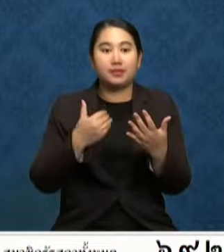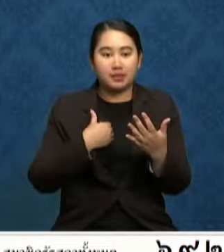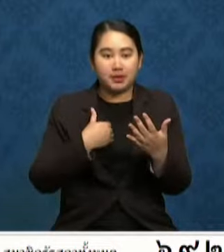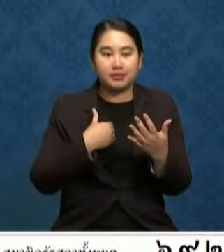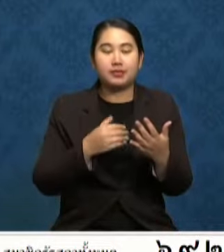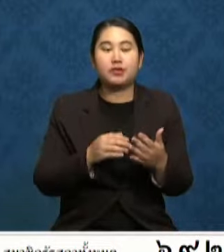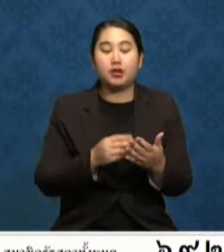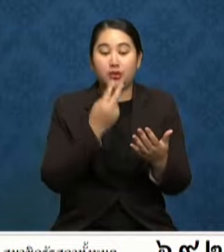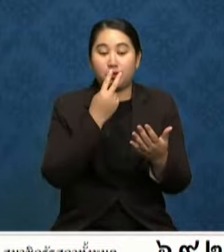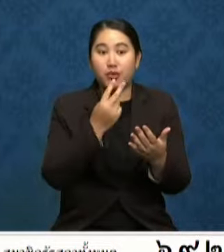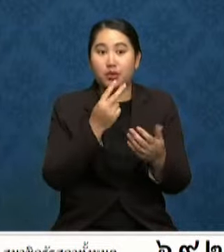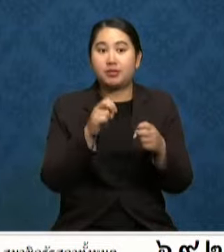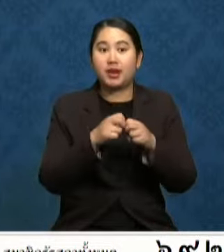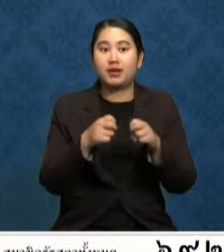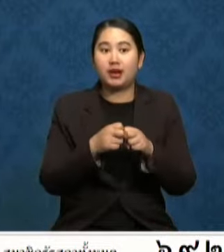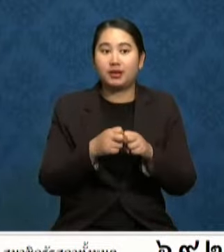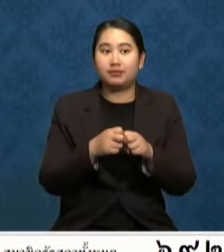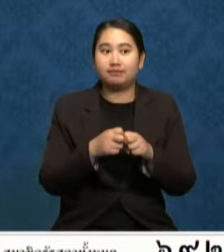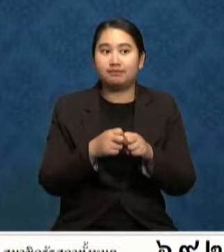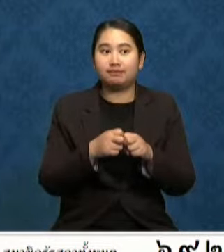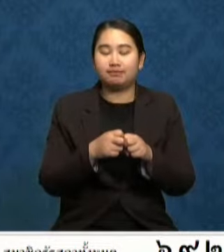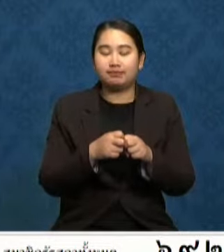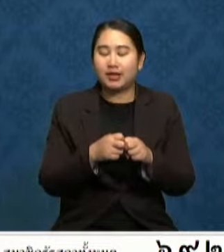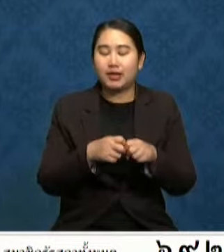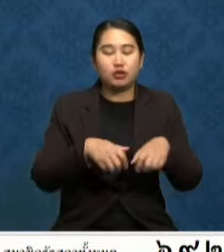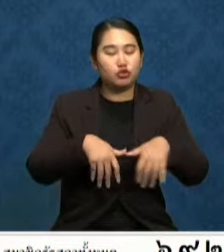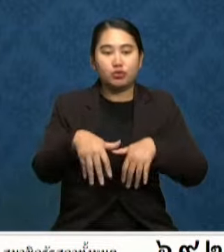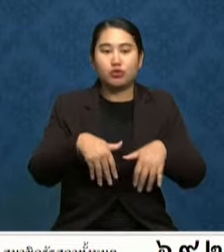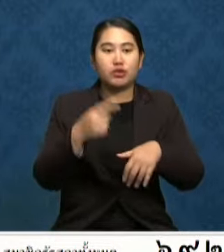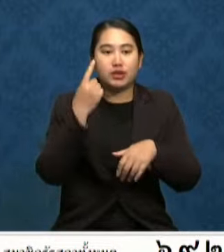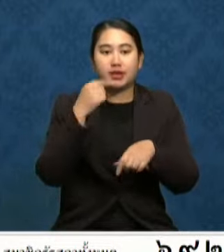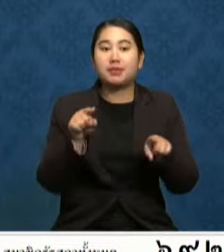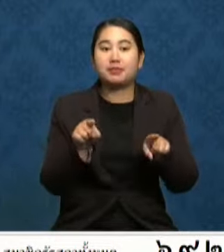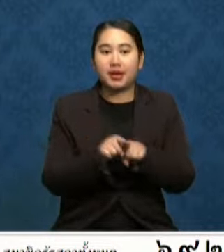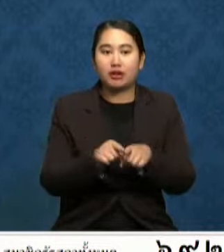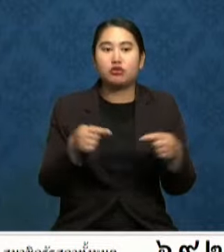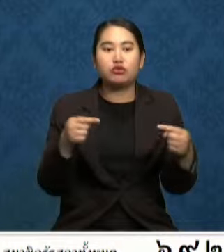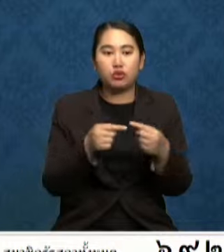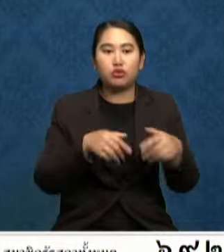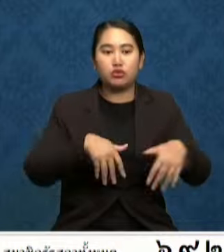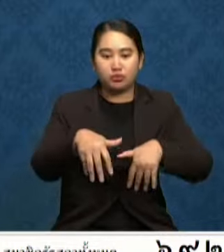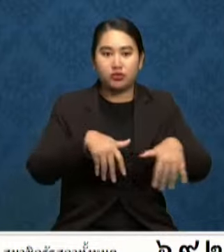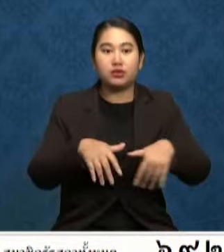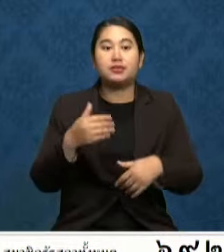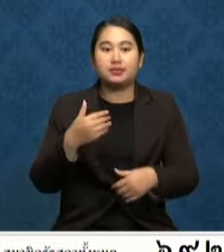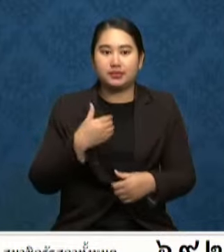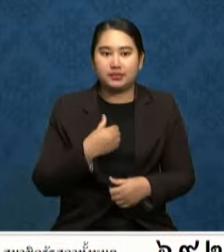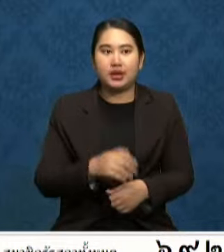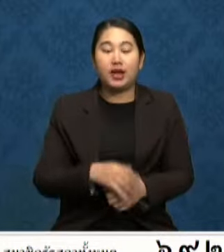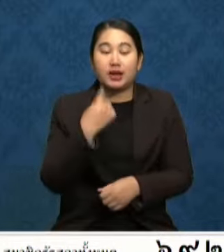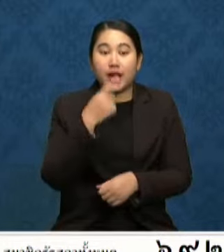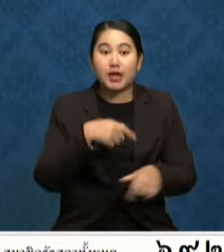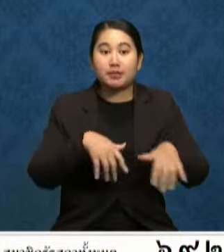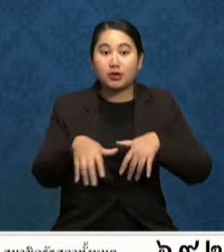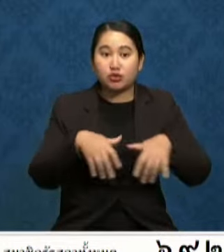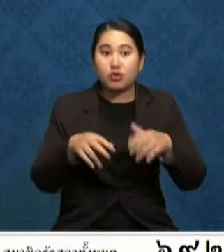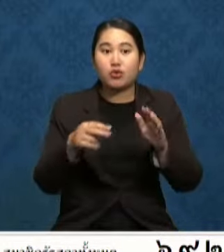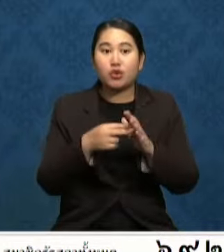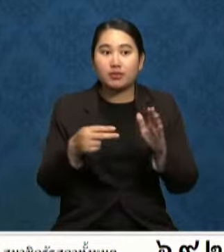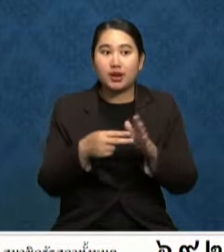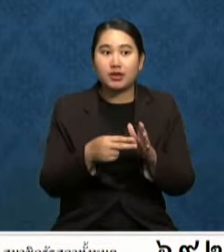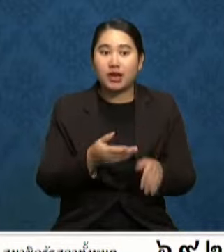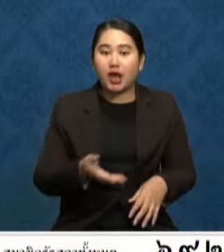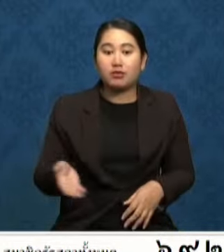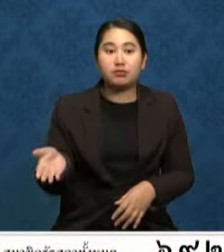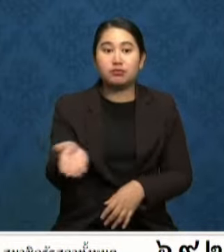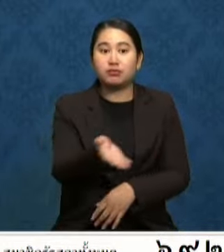จ advantages ofฬกัปญชาชน ใครคพจชน ، คือตัวแทนที่